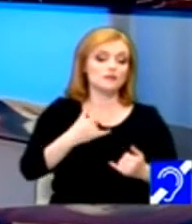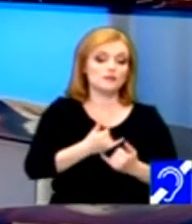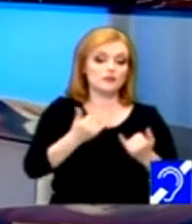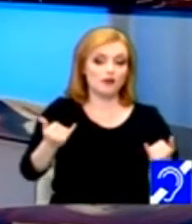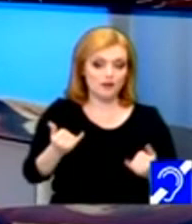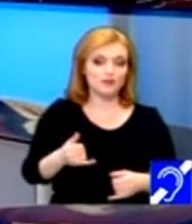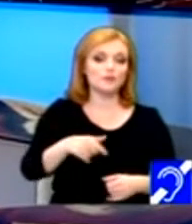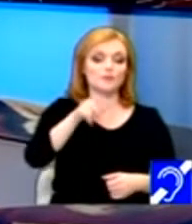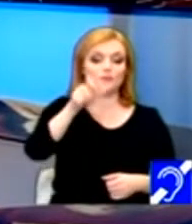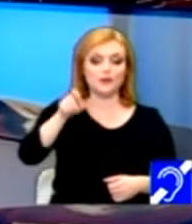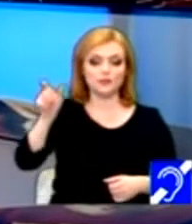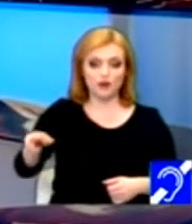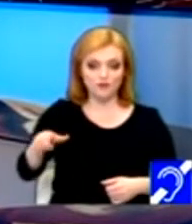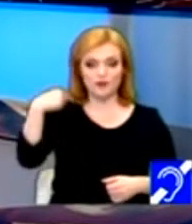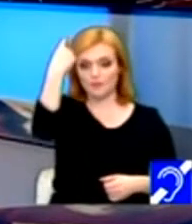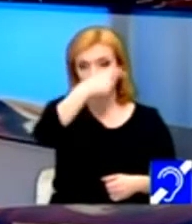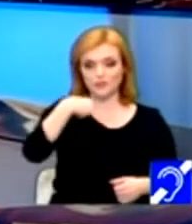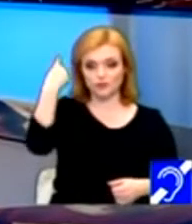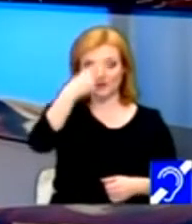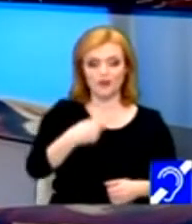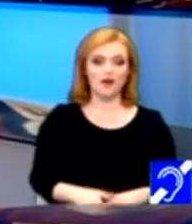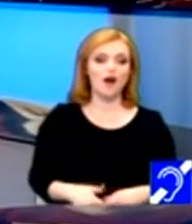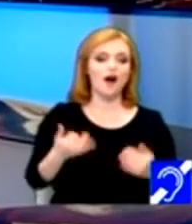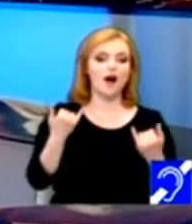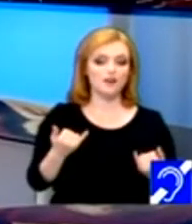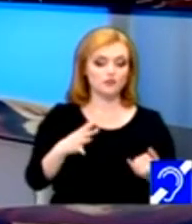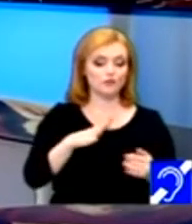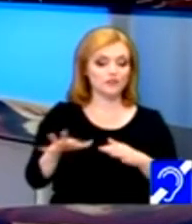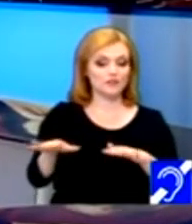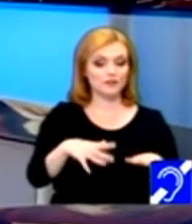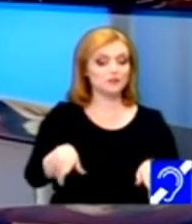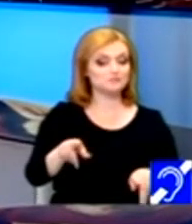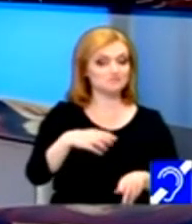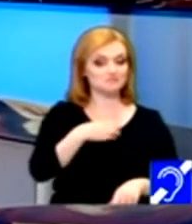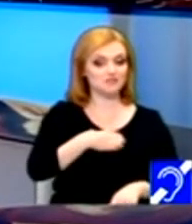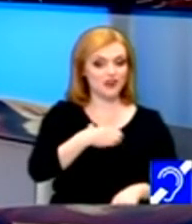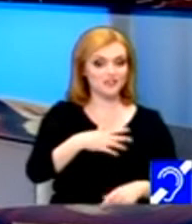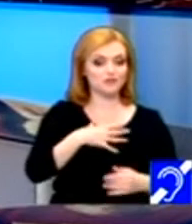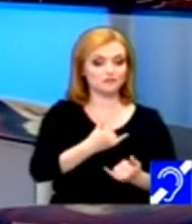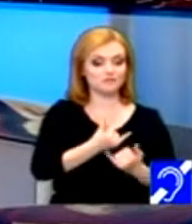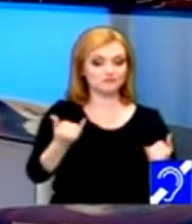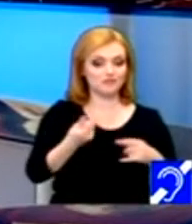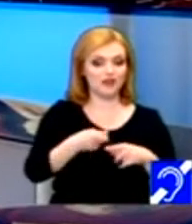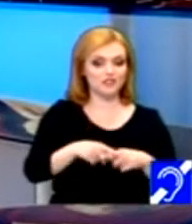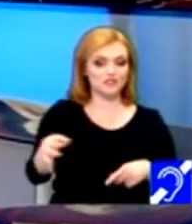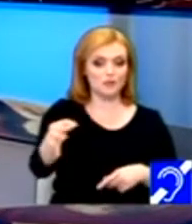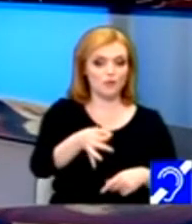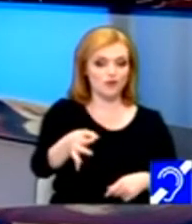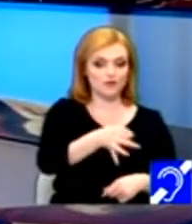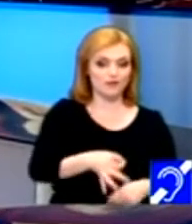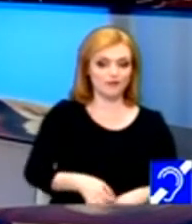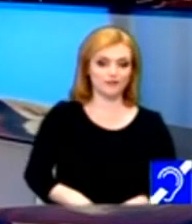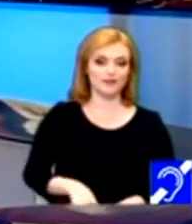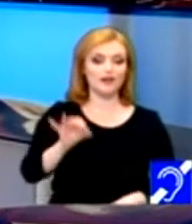personalităților din întreg spațiul basarabean. Astăzi, în cadrul unui eveniment solemn, au fost făcute donații numismatice instituțiilor de profil